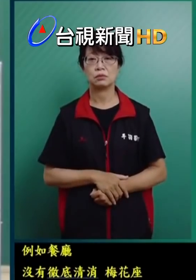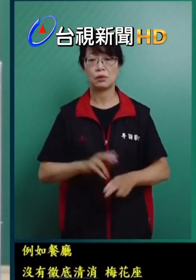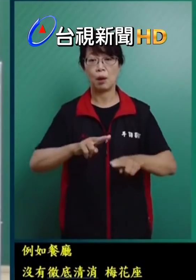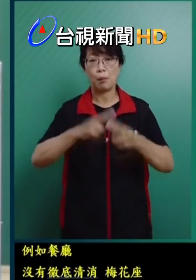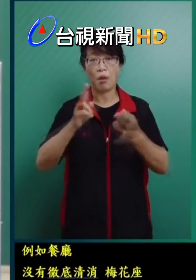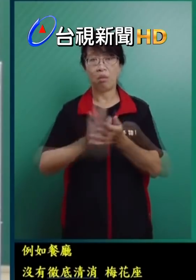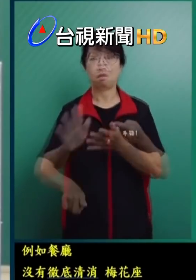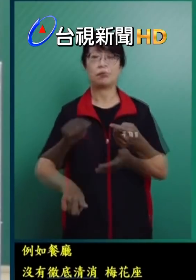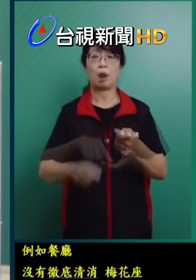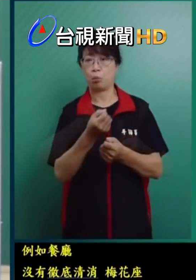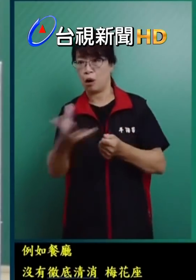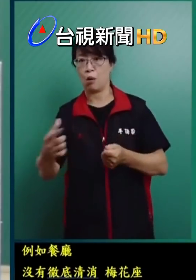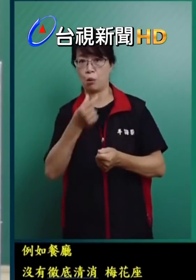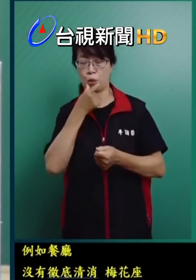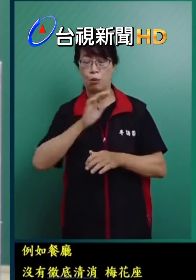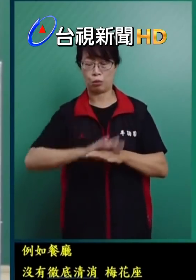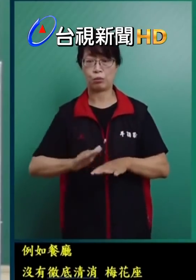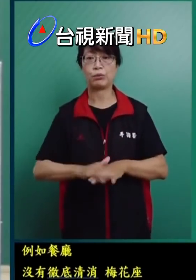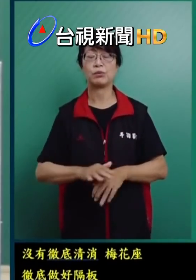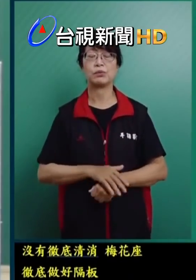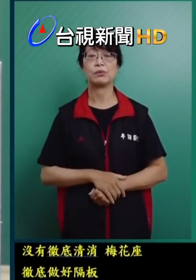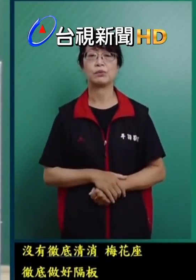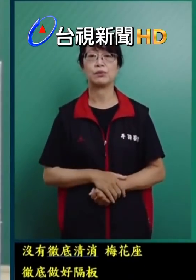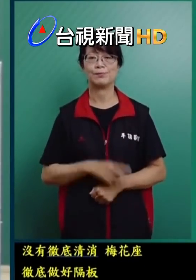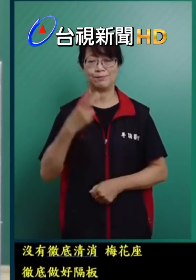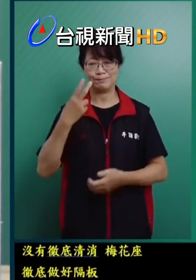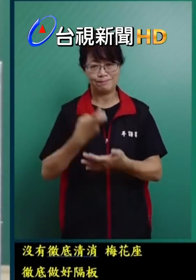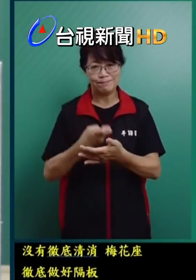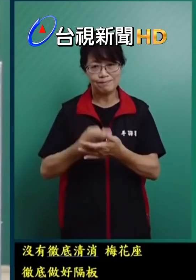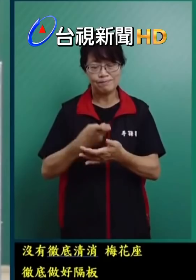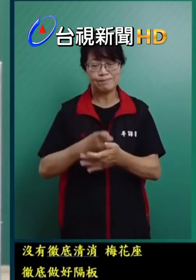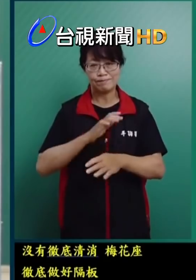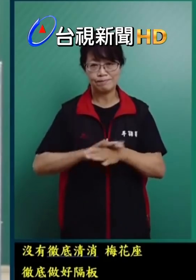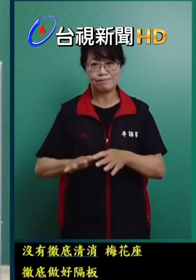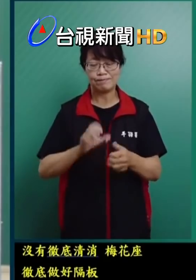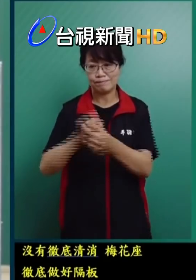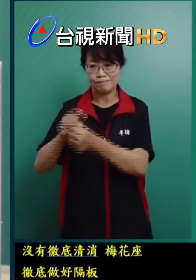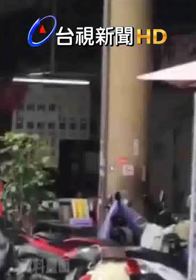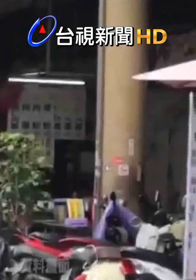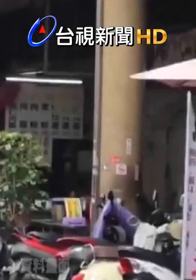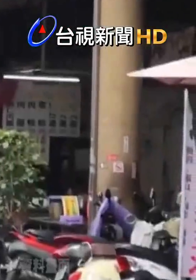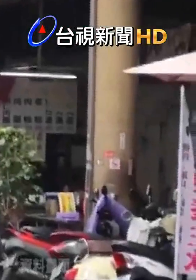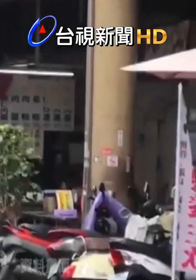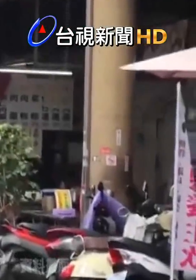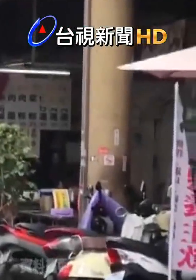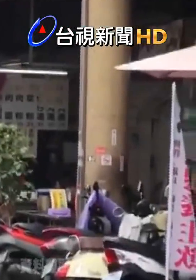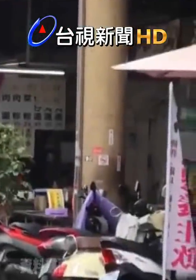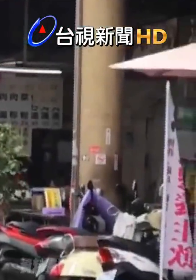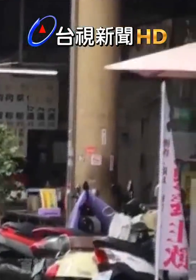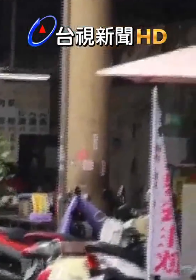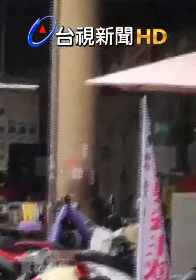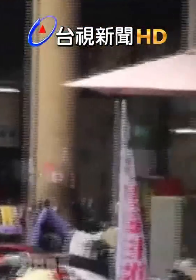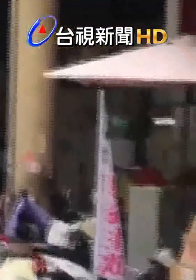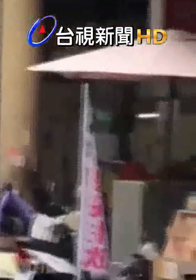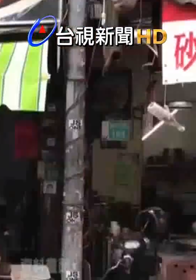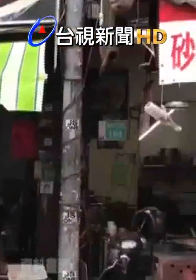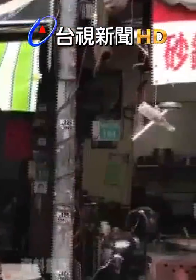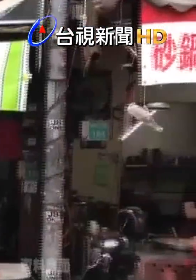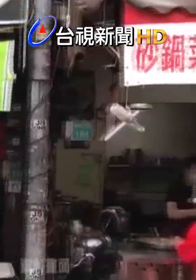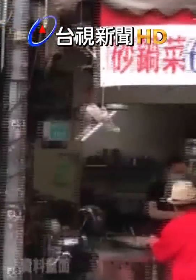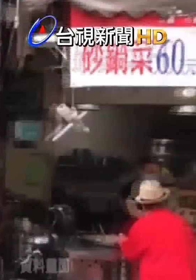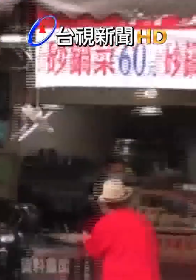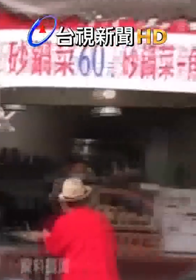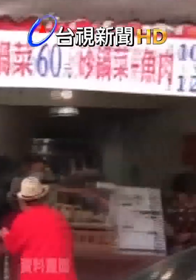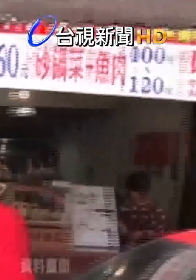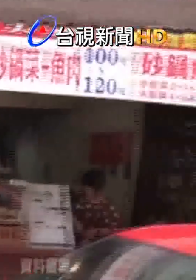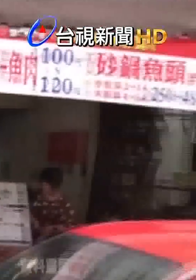放就是错误的。那所以说我们一定会严格来执行相关的防疫规定。 尽管中央下令开放内用，但五都担